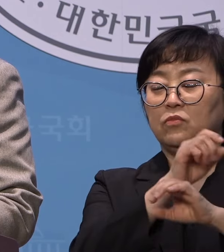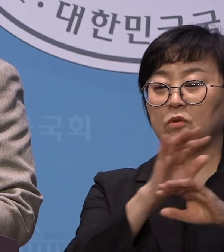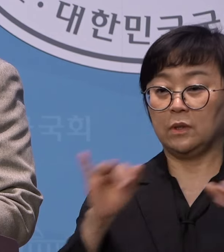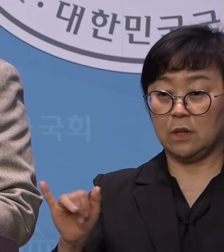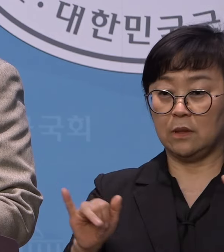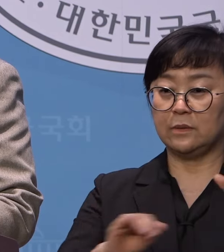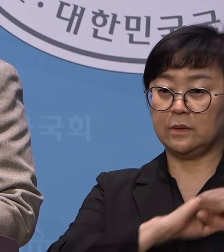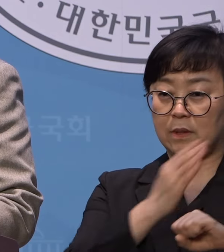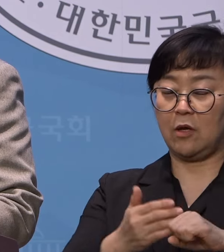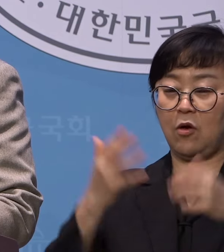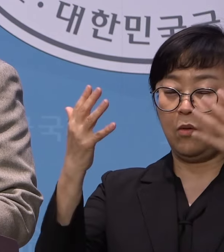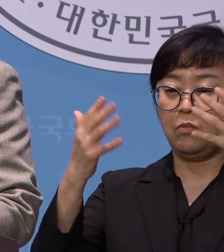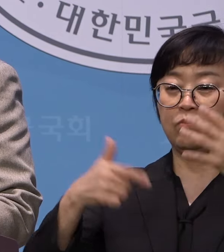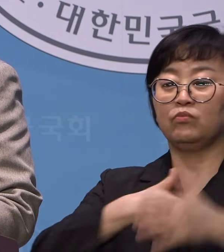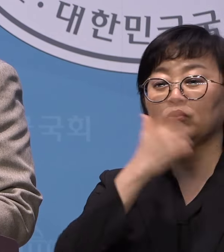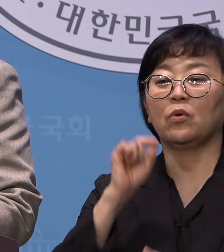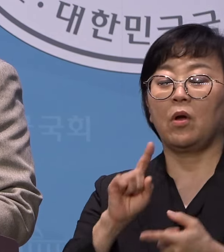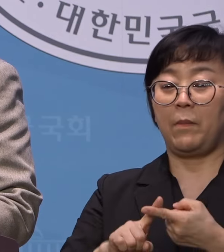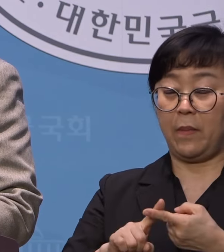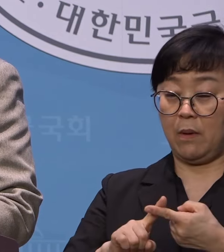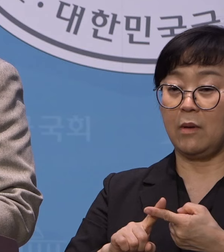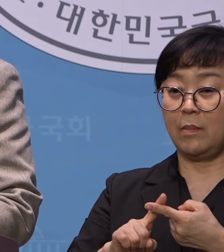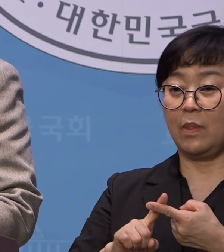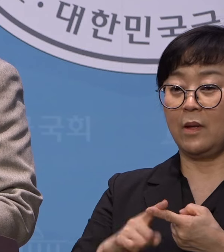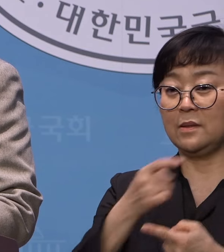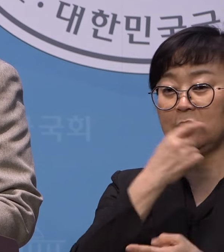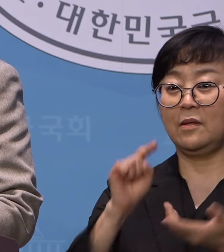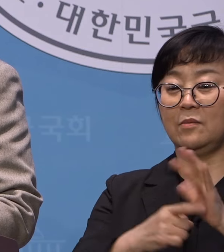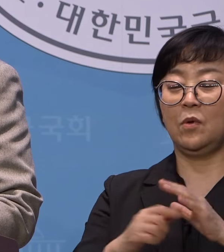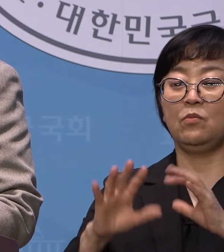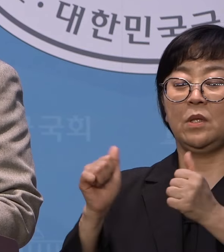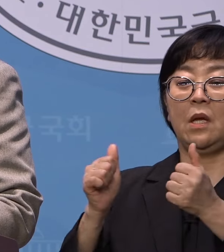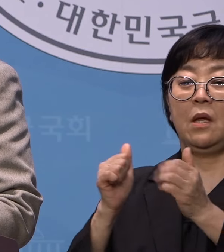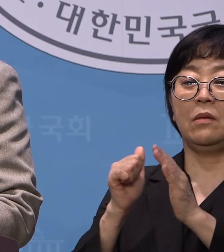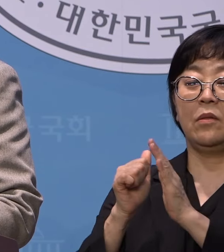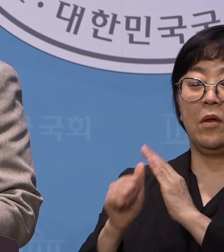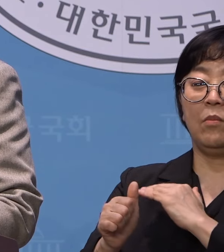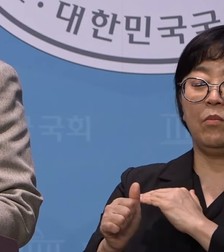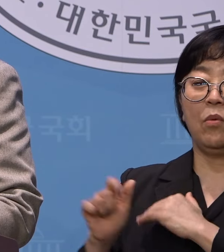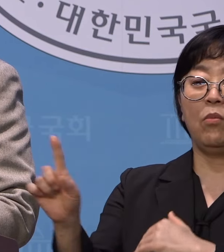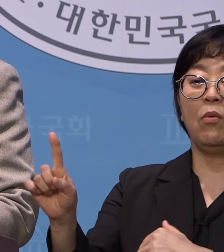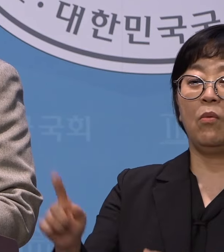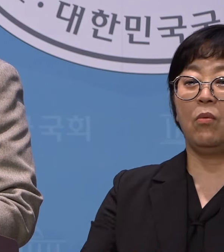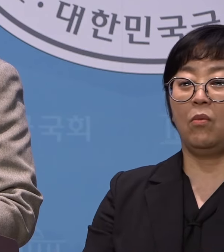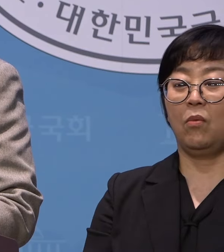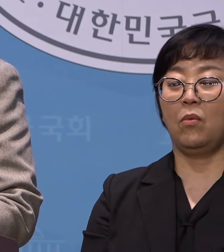고위공직자로서의 자격 미달임이 입증되었는데 국민의 대표는 말에 무엇합니까?